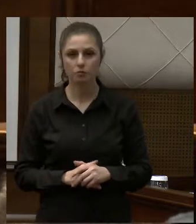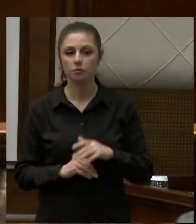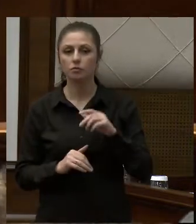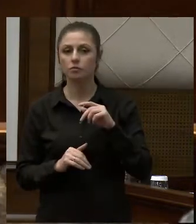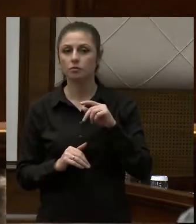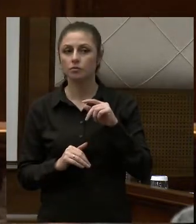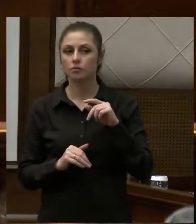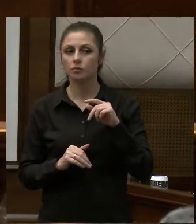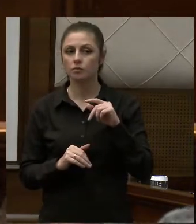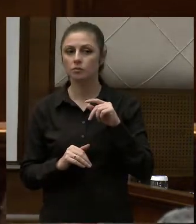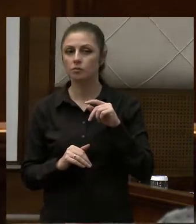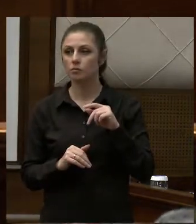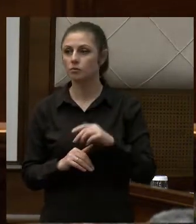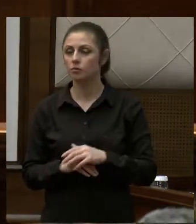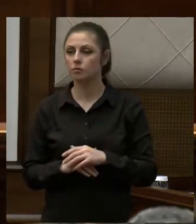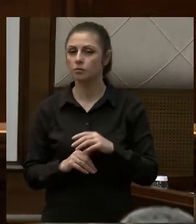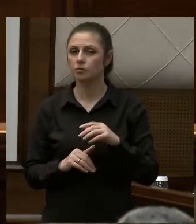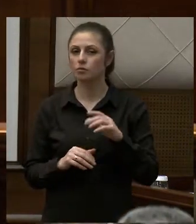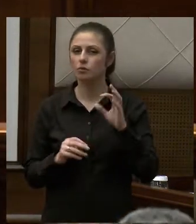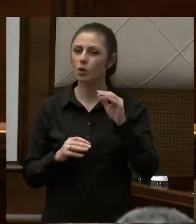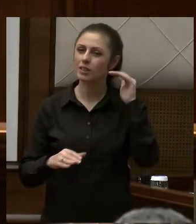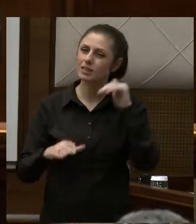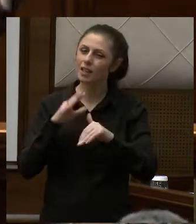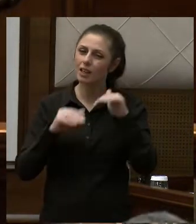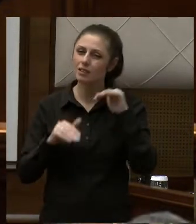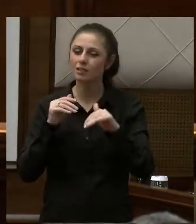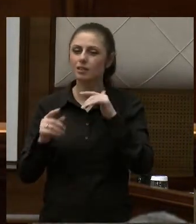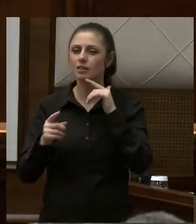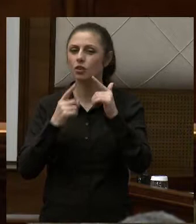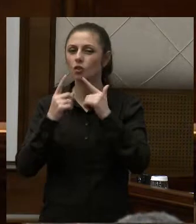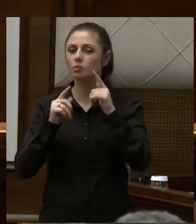çöp transfer istasyonu artık siyasi malzeme yapmayın ama